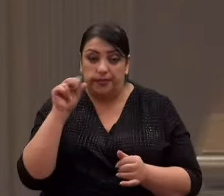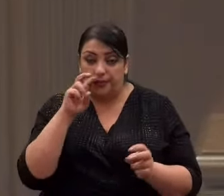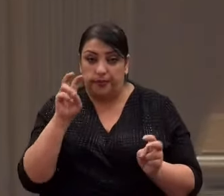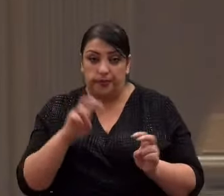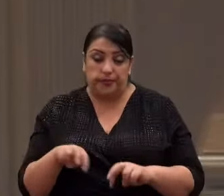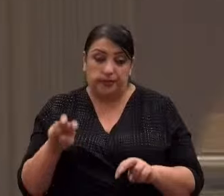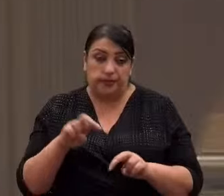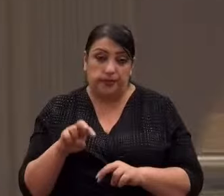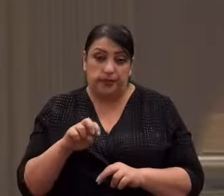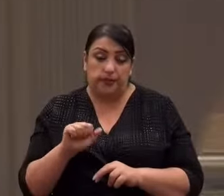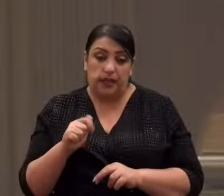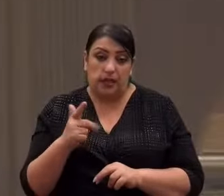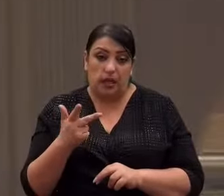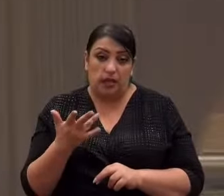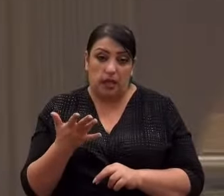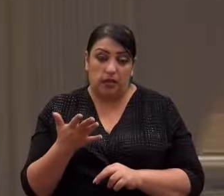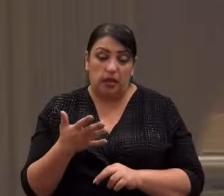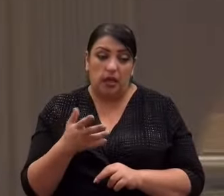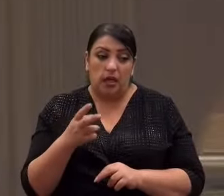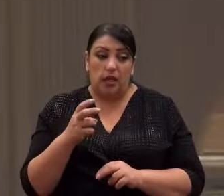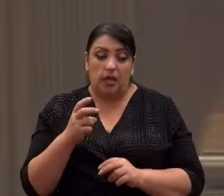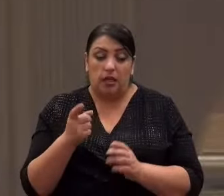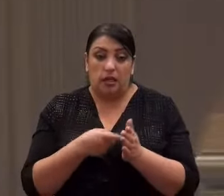մի քանի քրեական գործ,